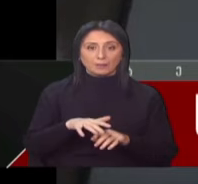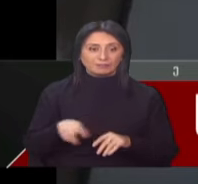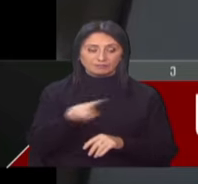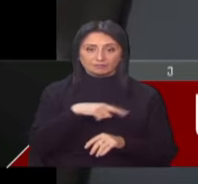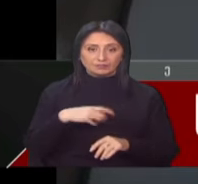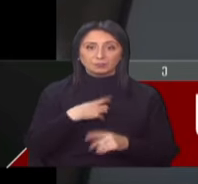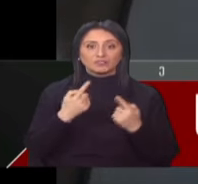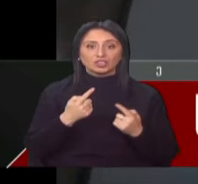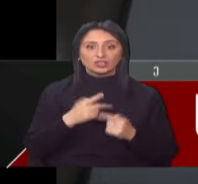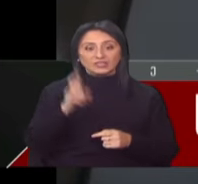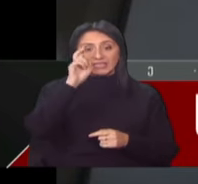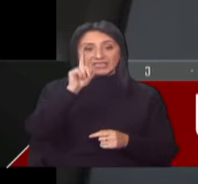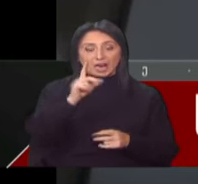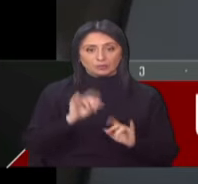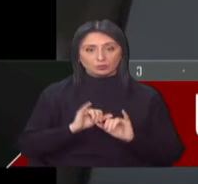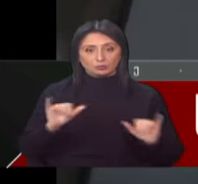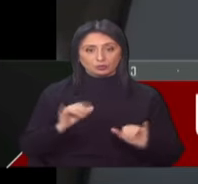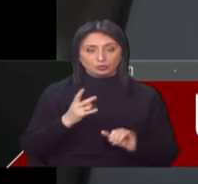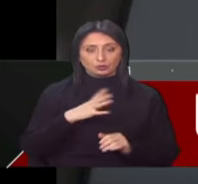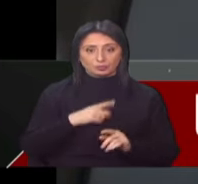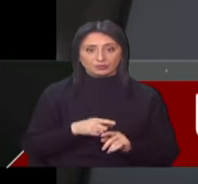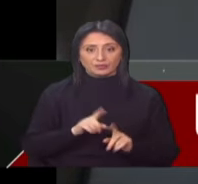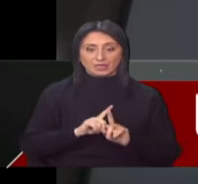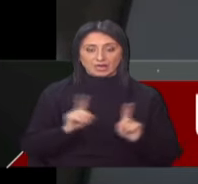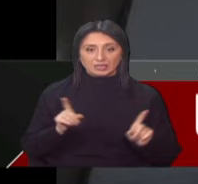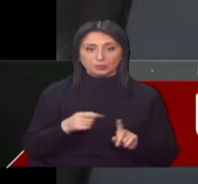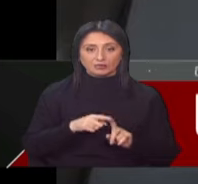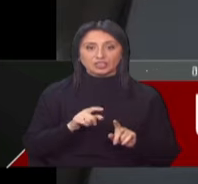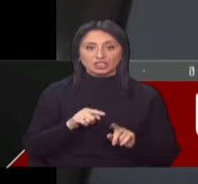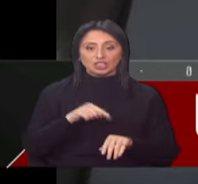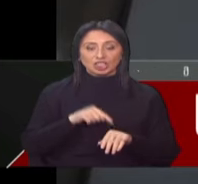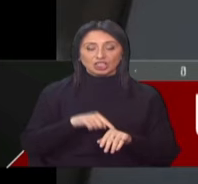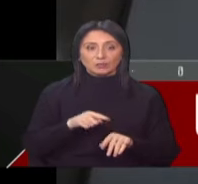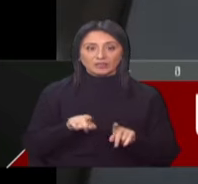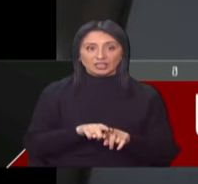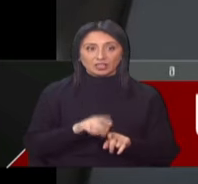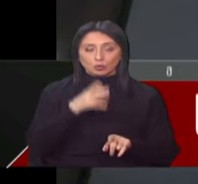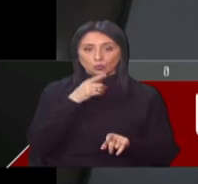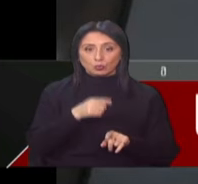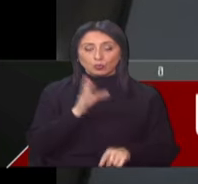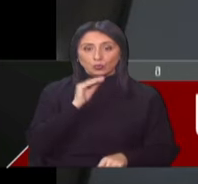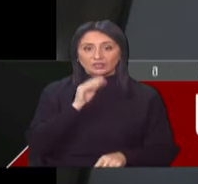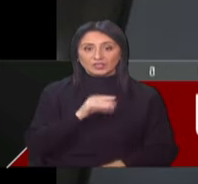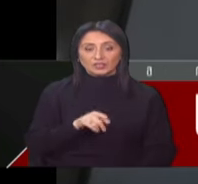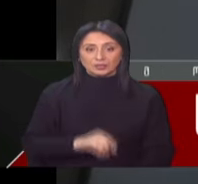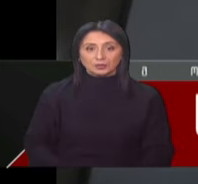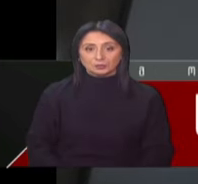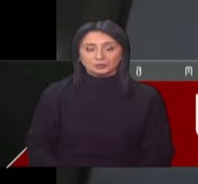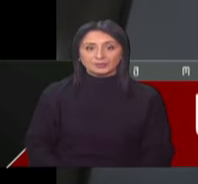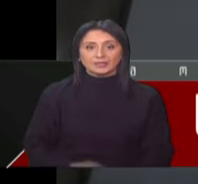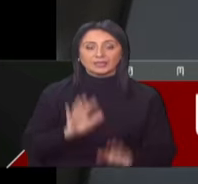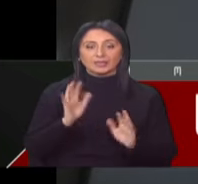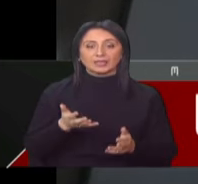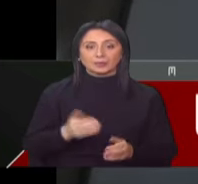ძალიან მნიშვნელოვანია სახელმწიფო სექტორის არსებობა და განსაკუთრებით ეს შეიგრძნობა ისეთ კრიტიკულ მომენტებში, როდესაც